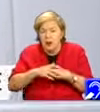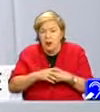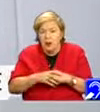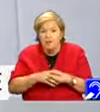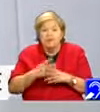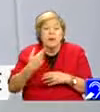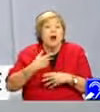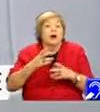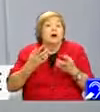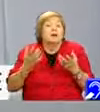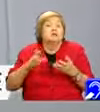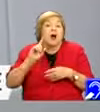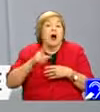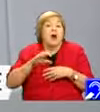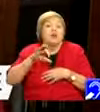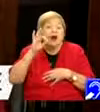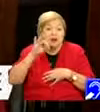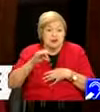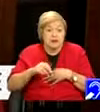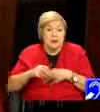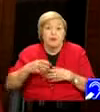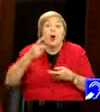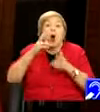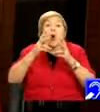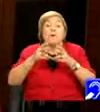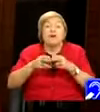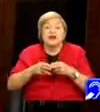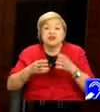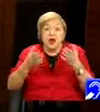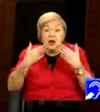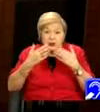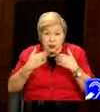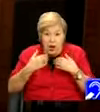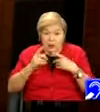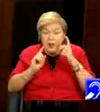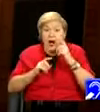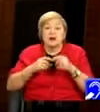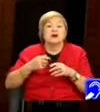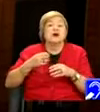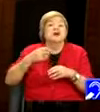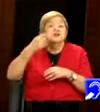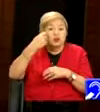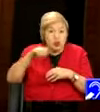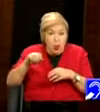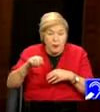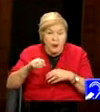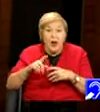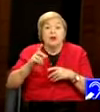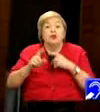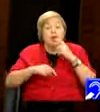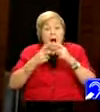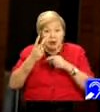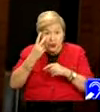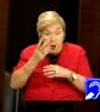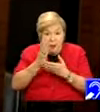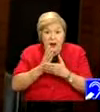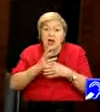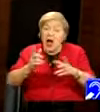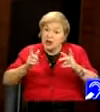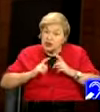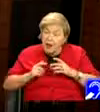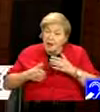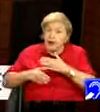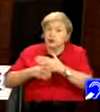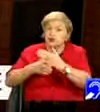căldura la prețuri foarte mari și pe de altă parte așteptam un ajutor financiar de la guvern pentru a